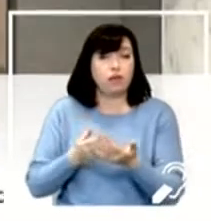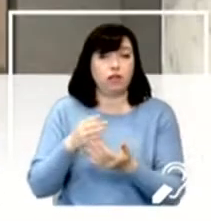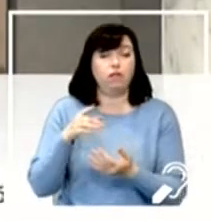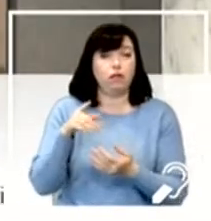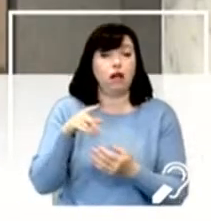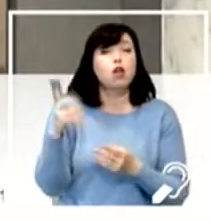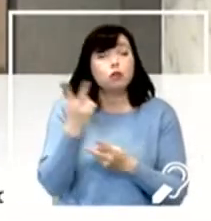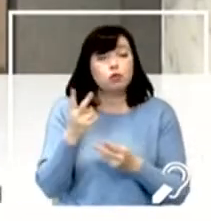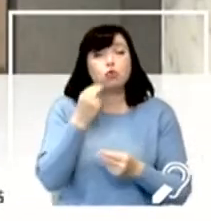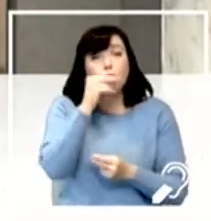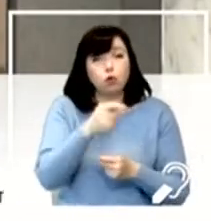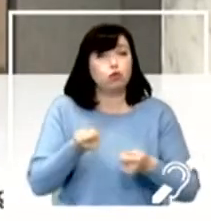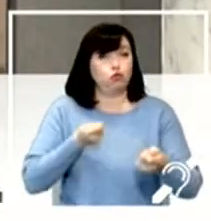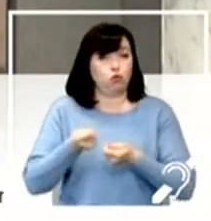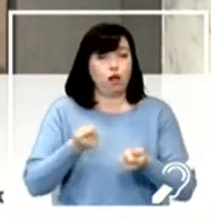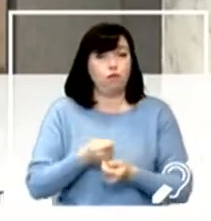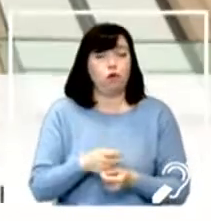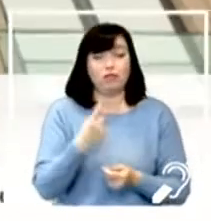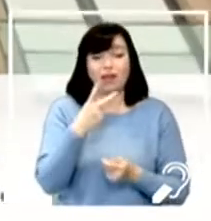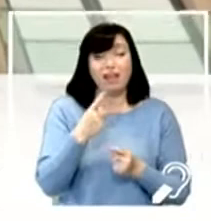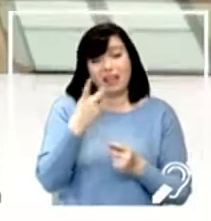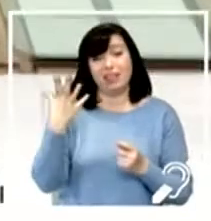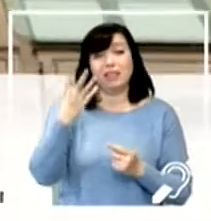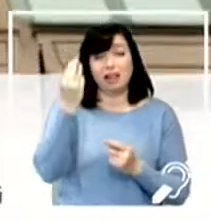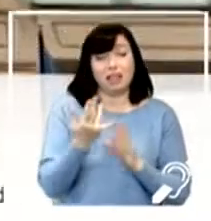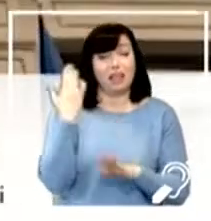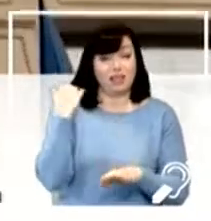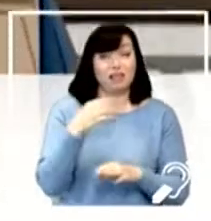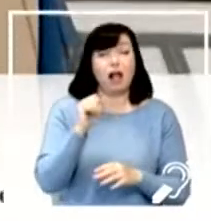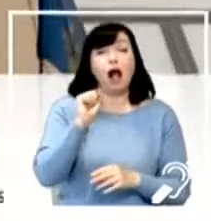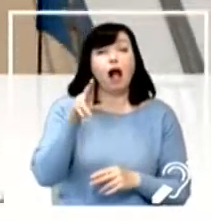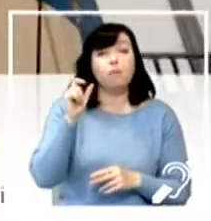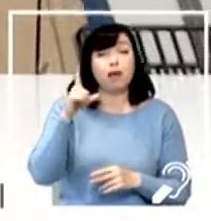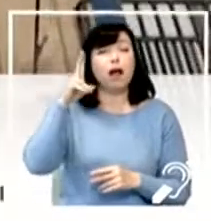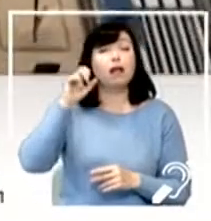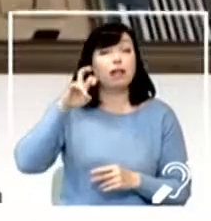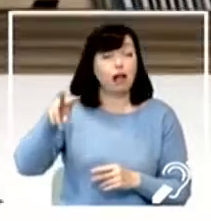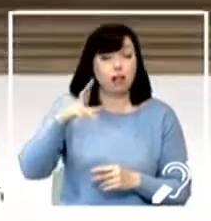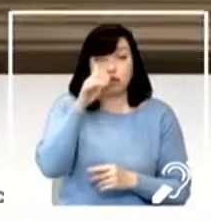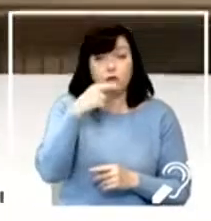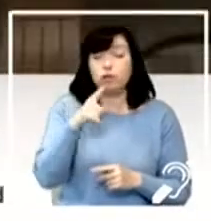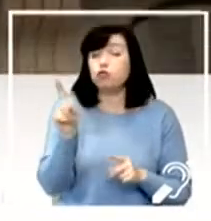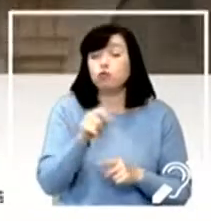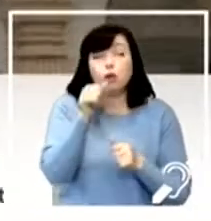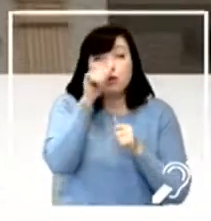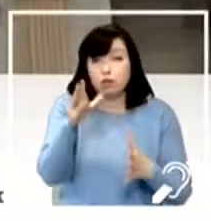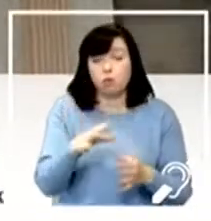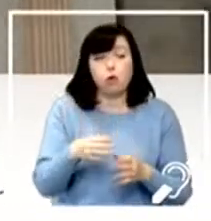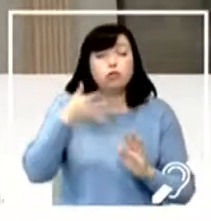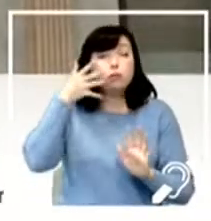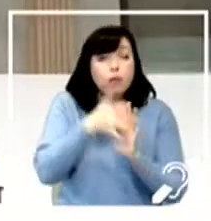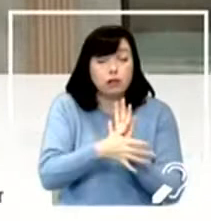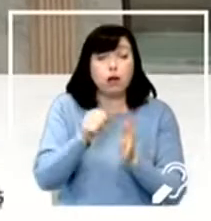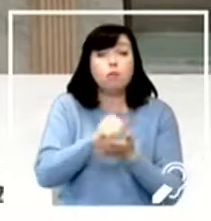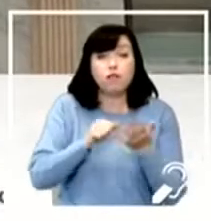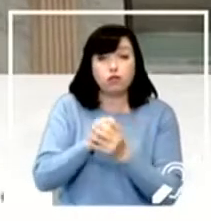îmbunătățească managementul. În urmă cu câteva zile, Apa Canal Chișinău a anunțat că nu-și mai poate acoperi cheltuielile din